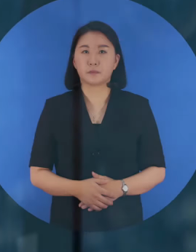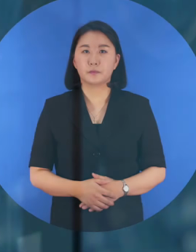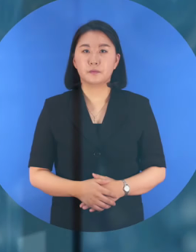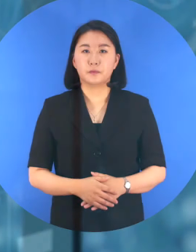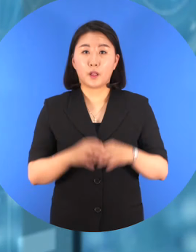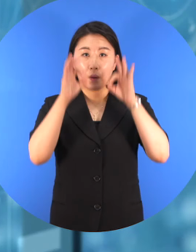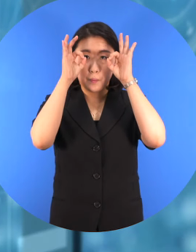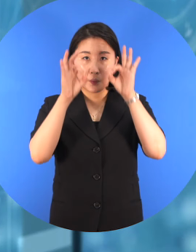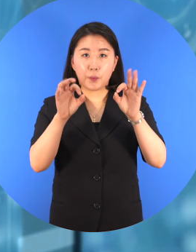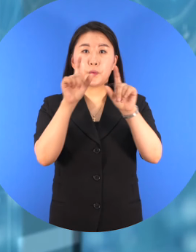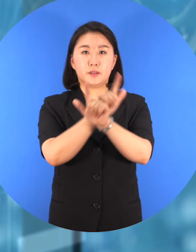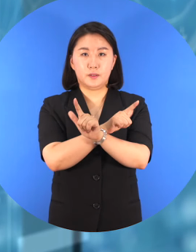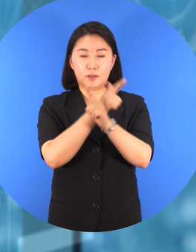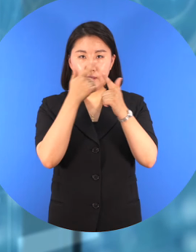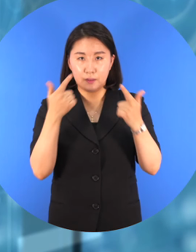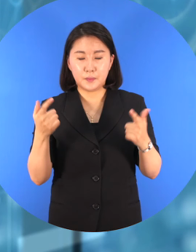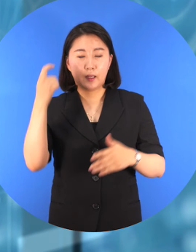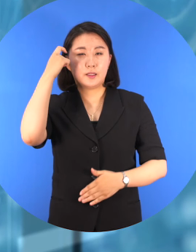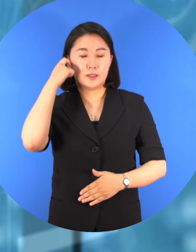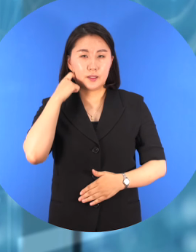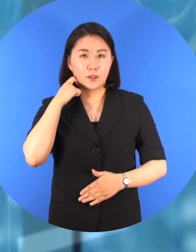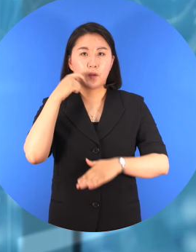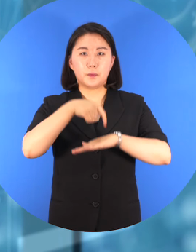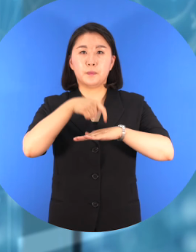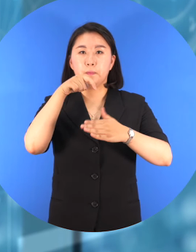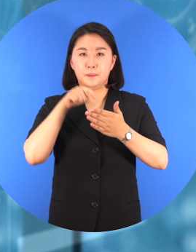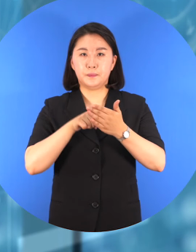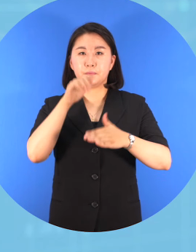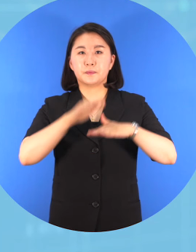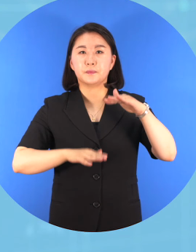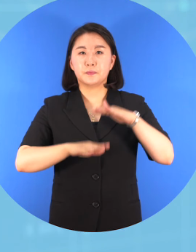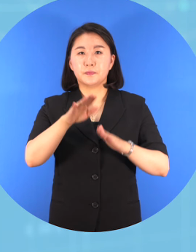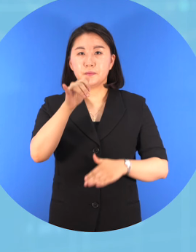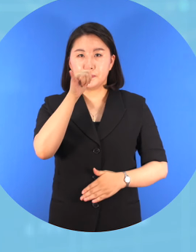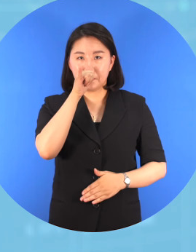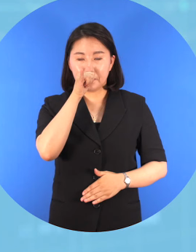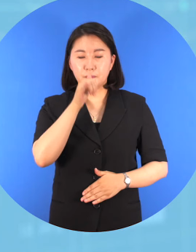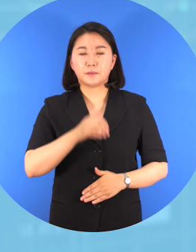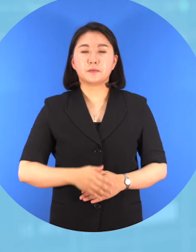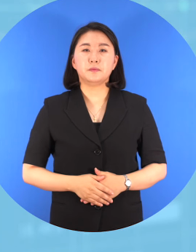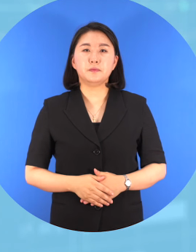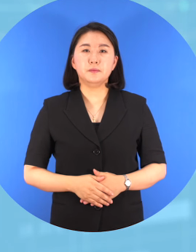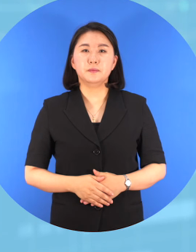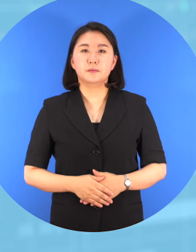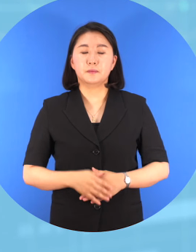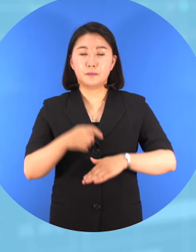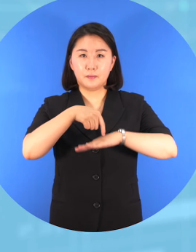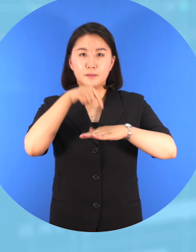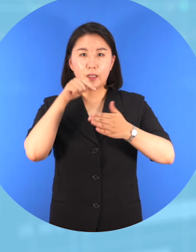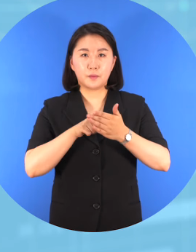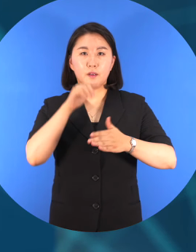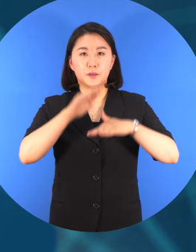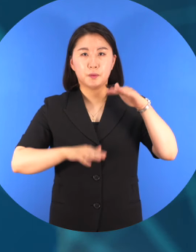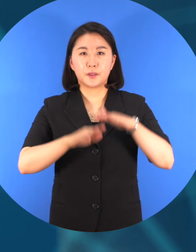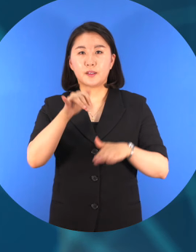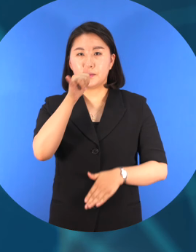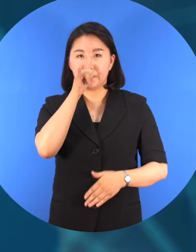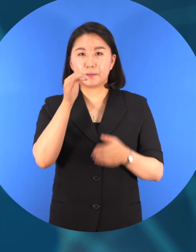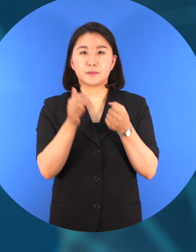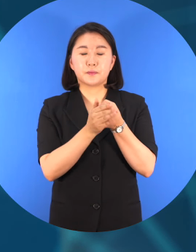보이지는 않지만 느껴지는 마음과 손길이 있습니다. 그 마음과